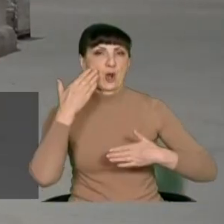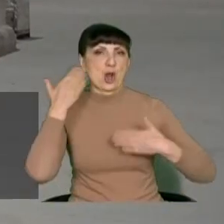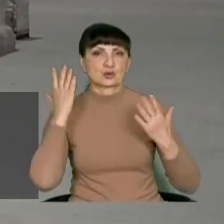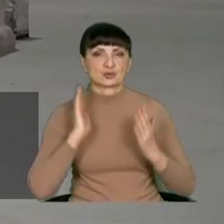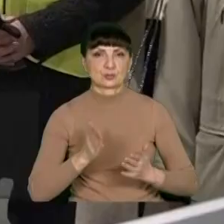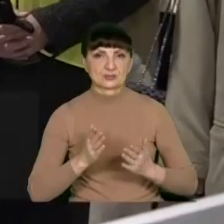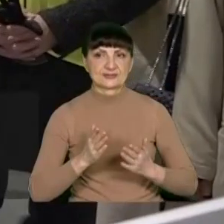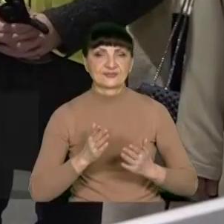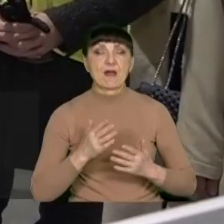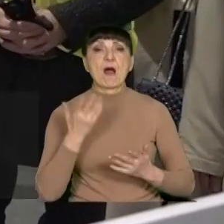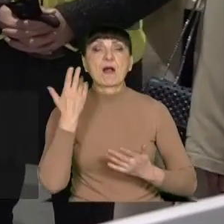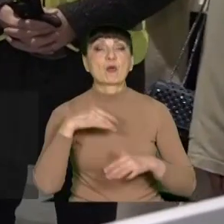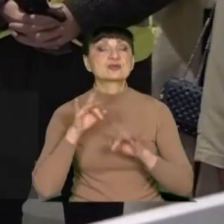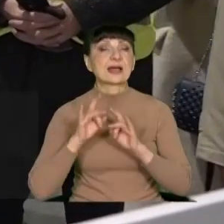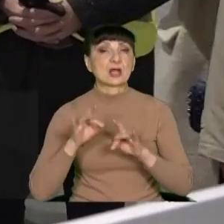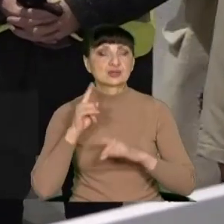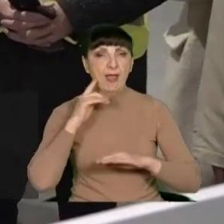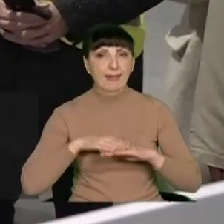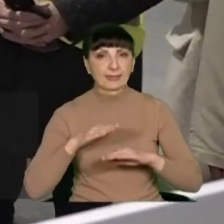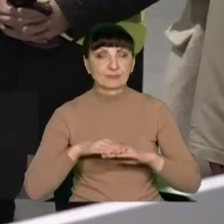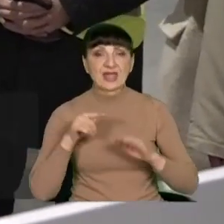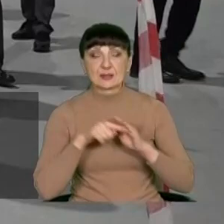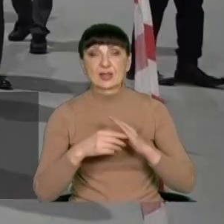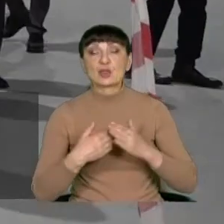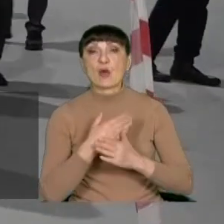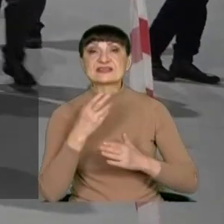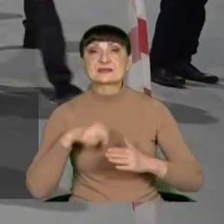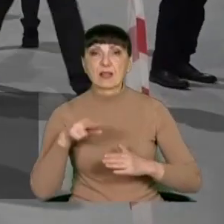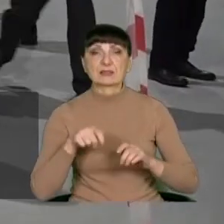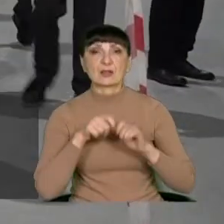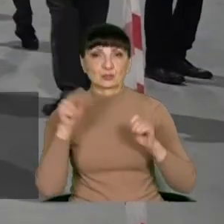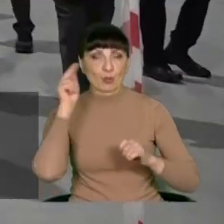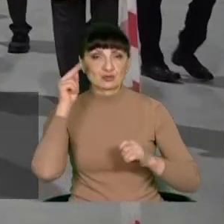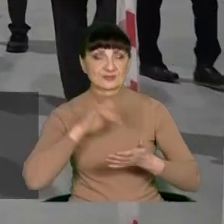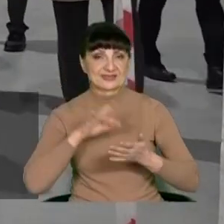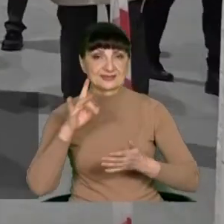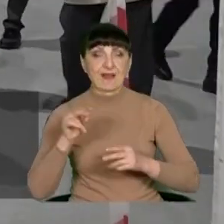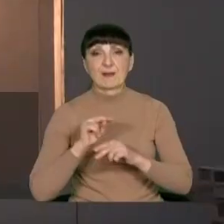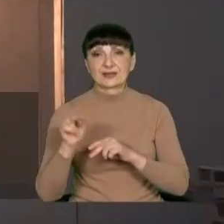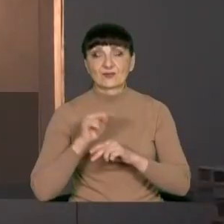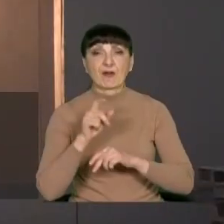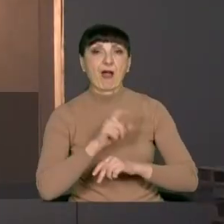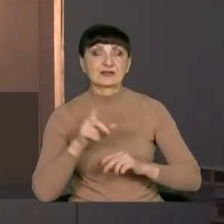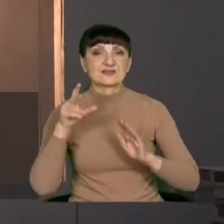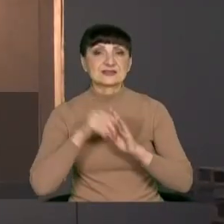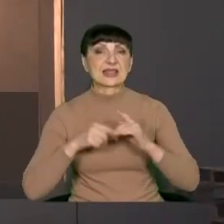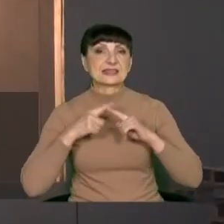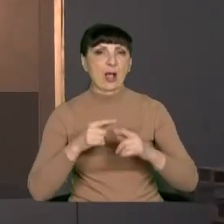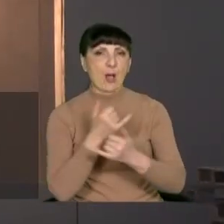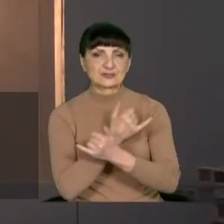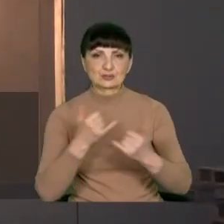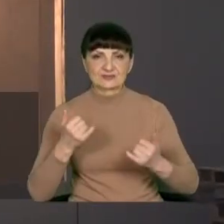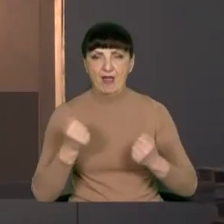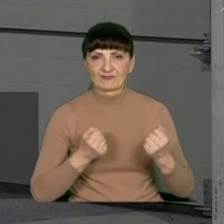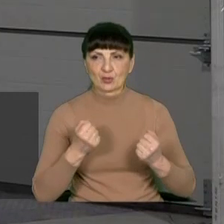логистические связи. Как доложили Ербулату Дусаеву, на базе нового склада откроется учебный центр для подготовки кадров в сфере техобслуживания авто